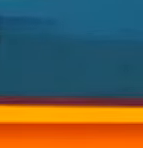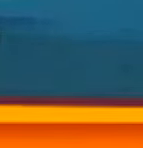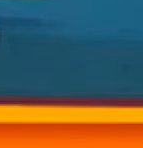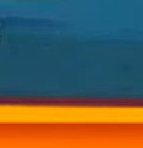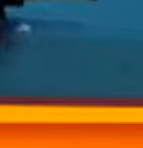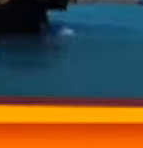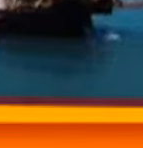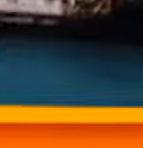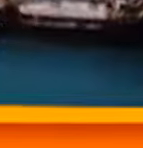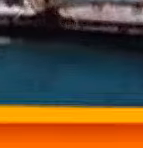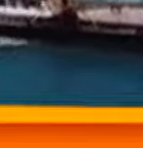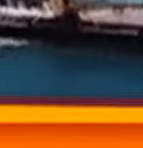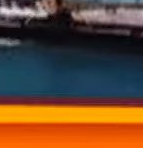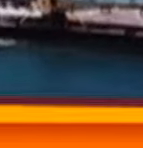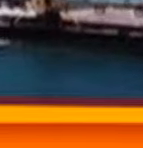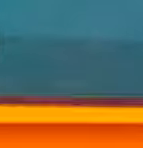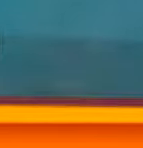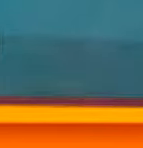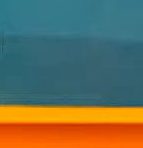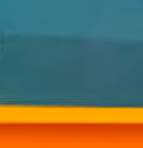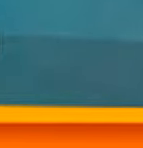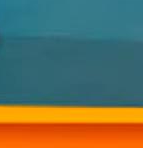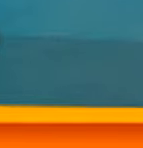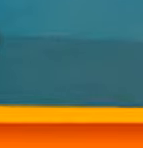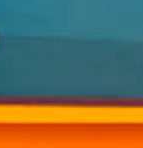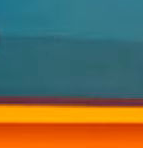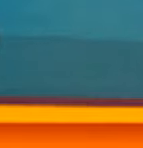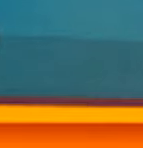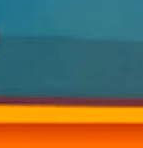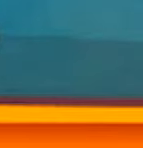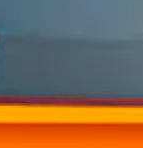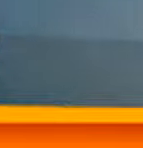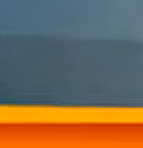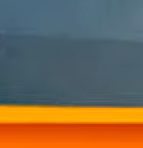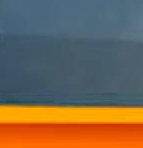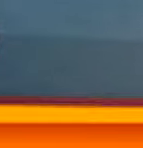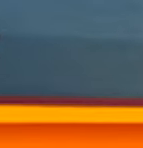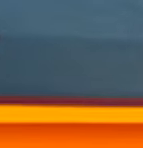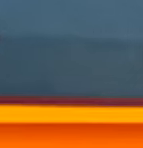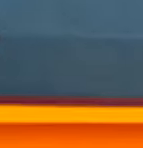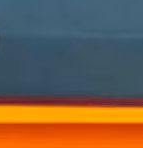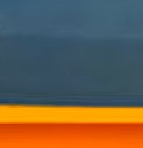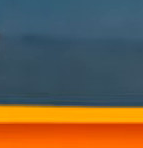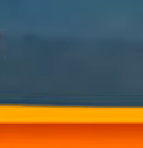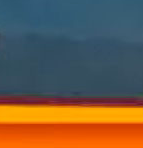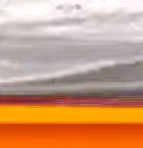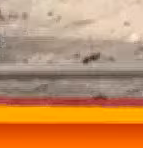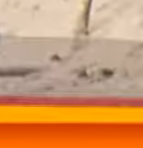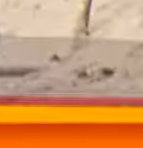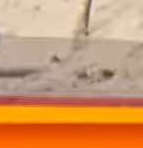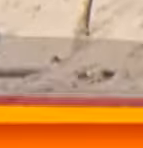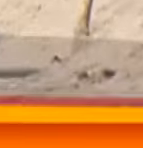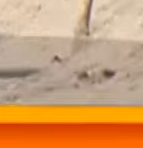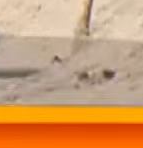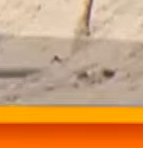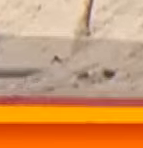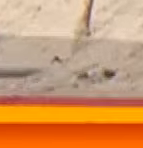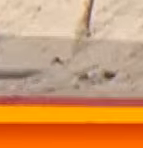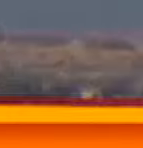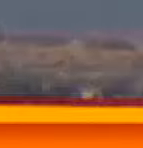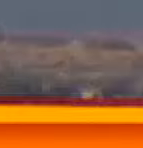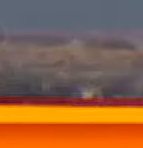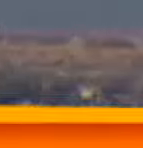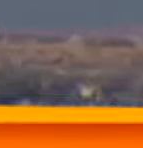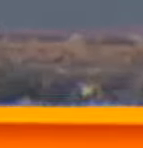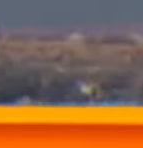News 5 Exclusive. Dredging o pagbubungkal sa ilalim ng dagat sa San Felipe sa Zambales, posible raw nauuwi na